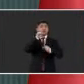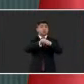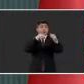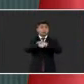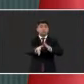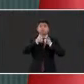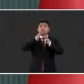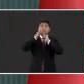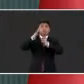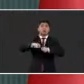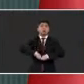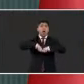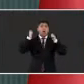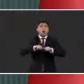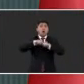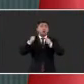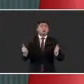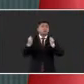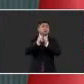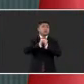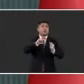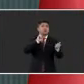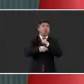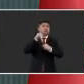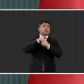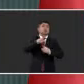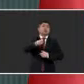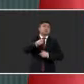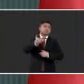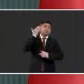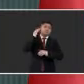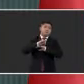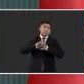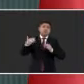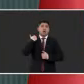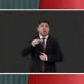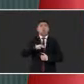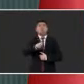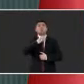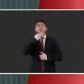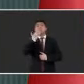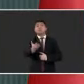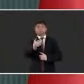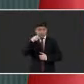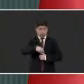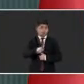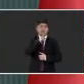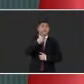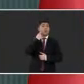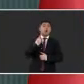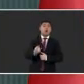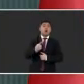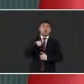ihracatta rekor üstüne rekor kırdığımız bir dönemi geride bıraktık. Netice itibariyle